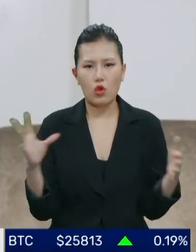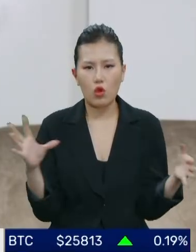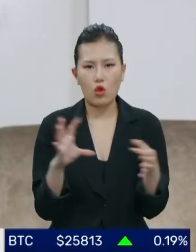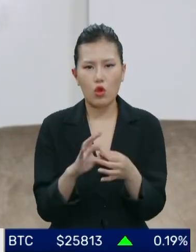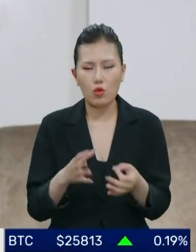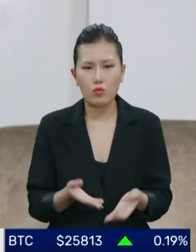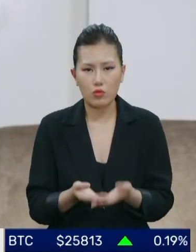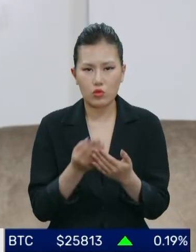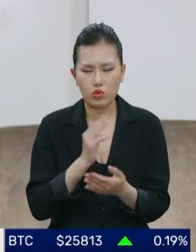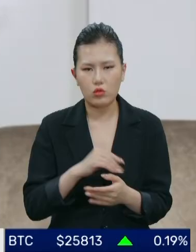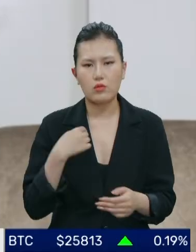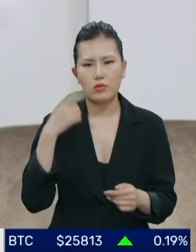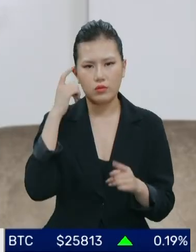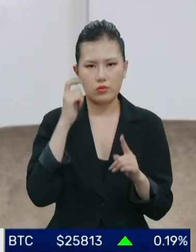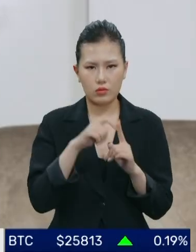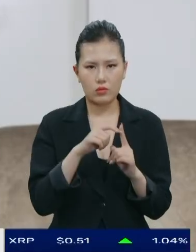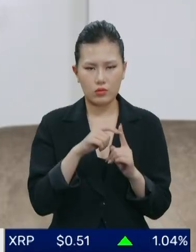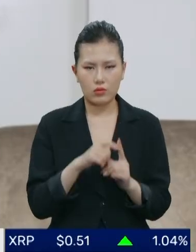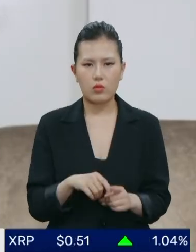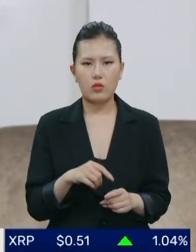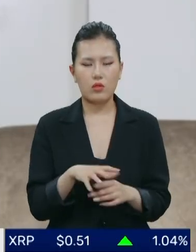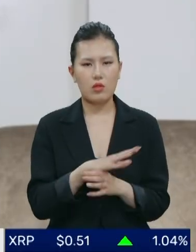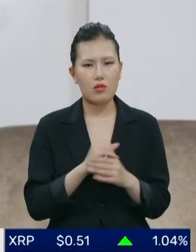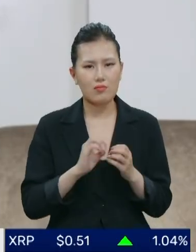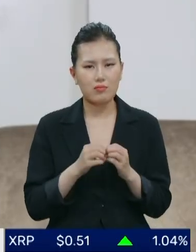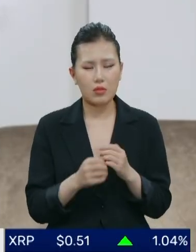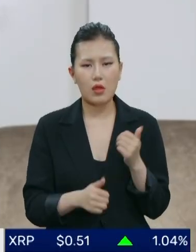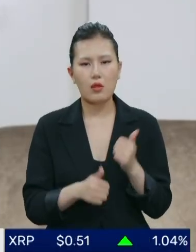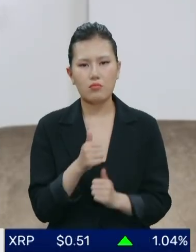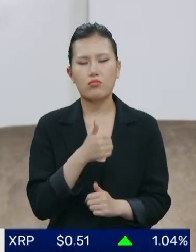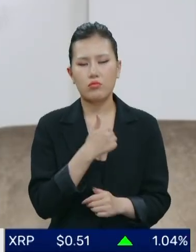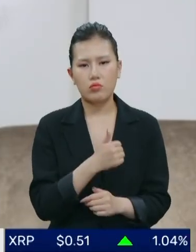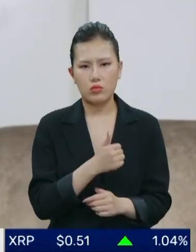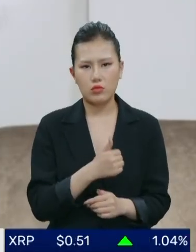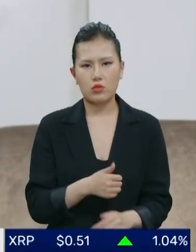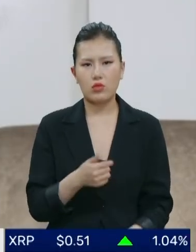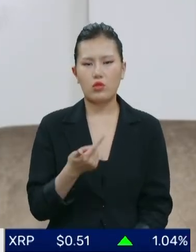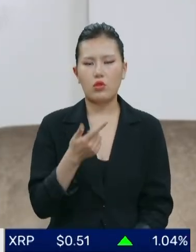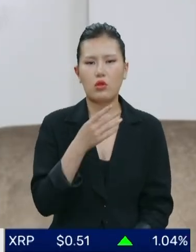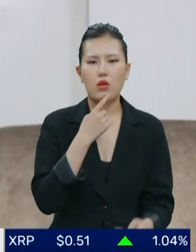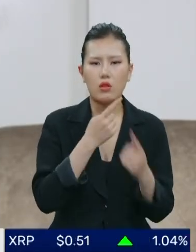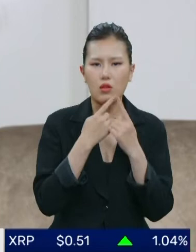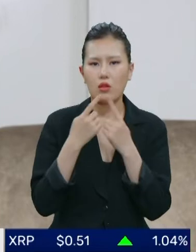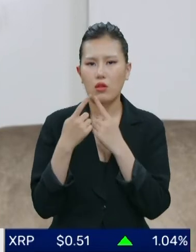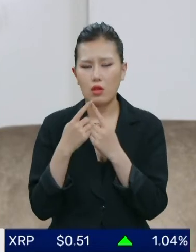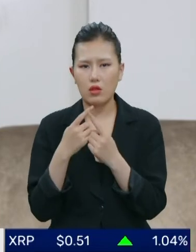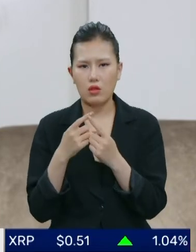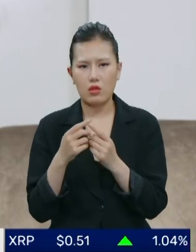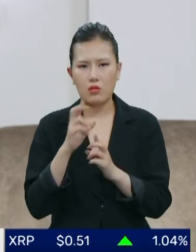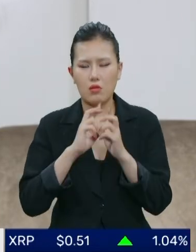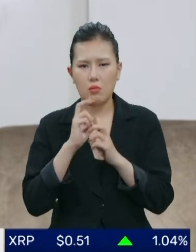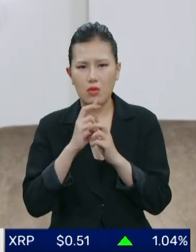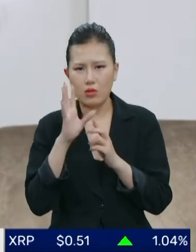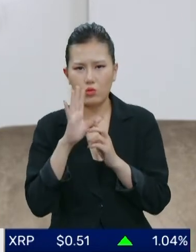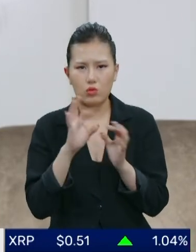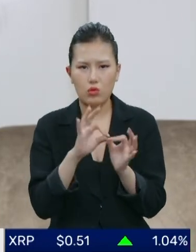байна. Энийг бол амжилттай хэрэгжүүлж чадлаа гэж бодож байна. Мэдээж яриа хэлцээ ялангуяа аюулгүй байдлын асуудлаар яриа хэлцээ бол үргэлжилсэн процесс